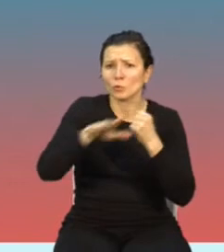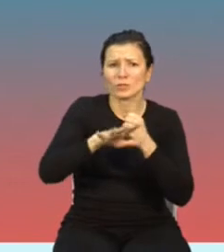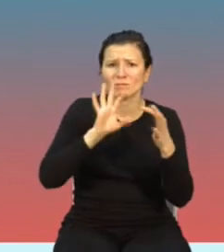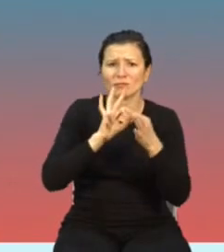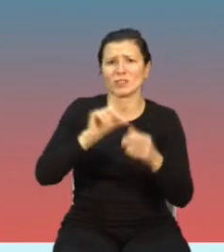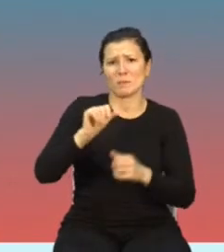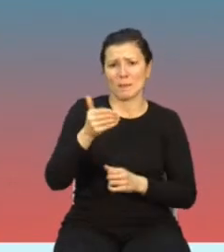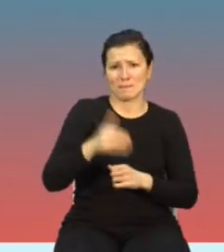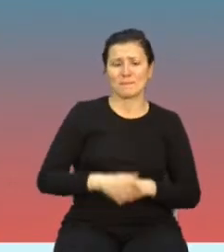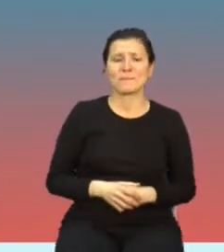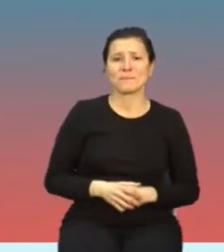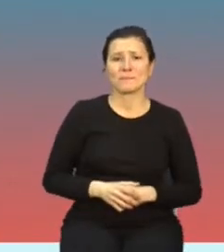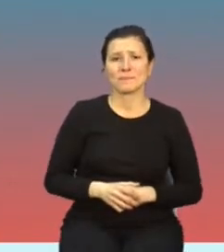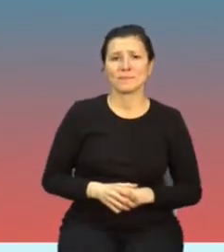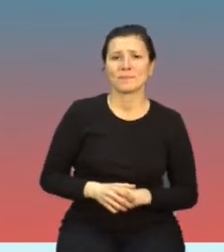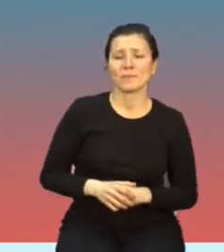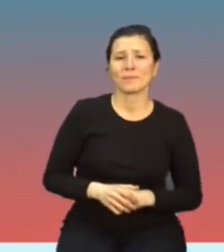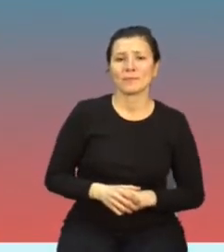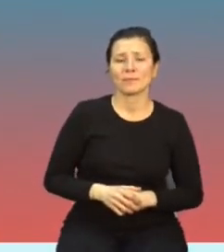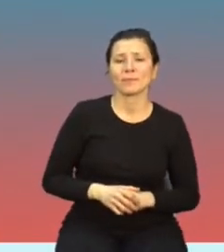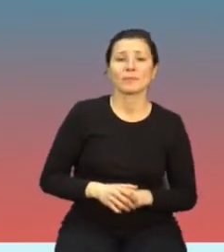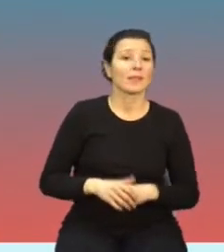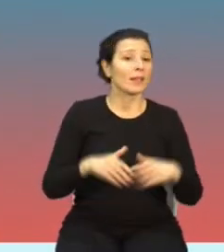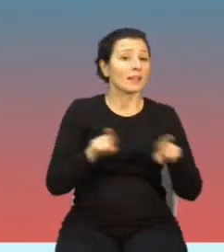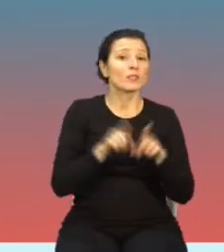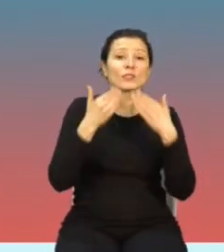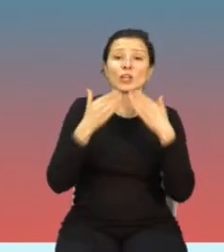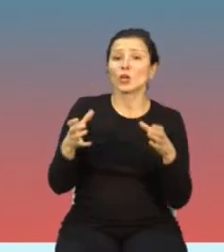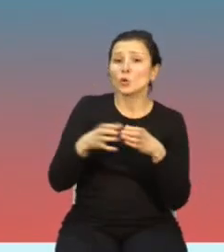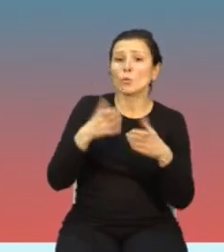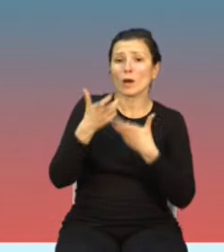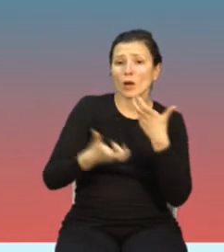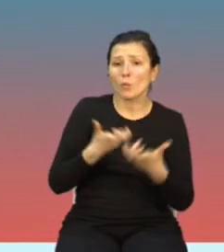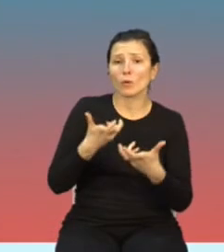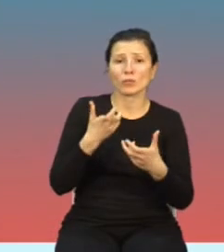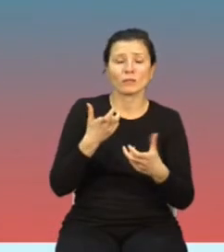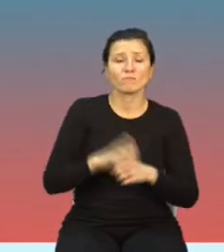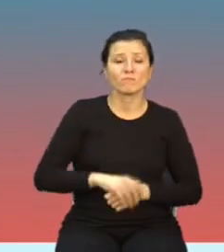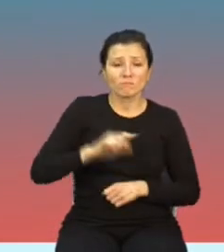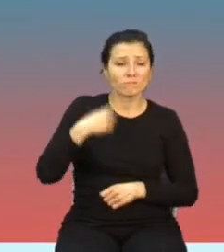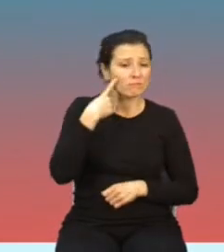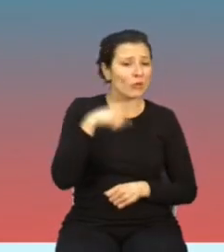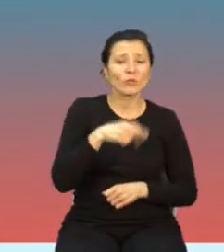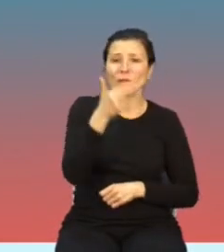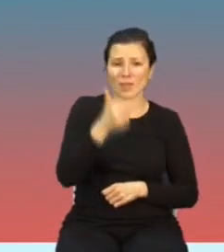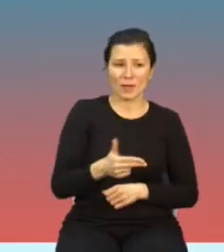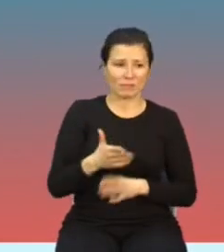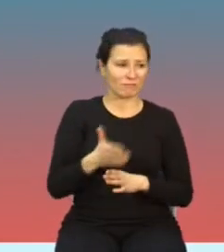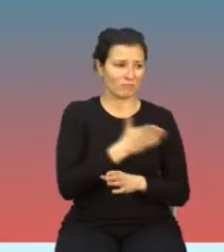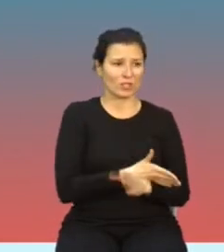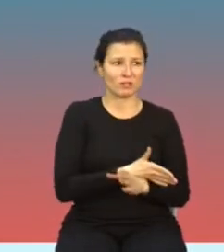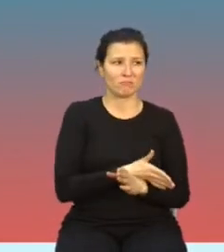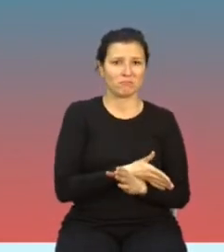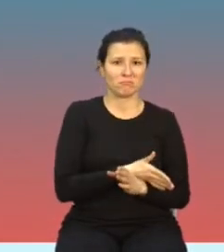PEM. I też dzięki tej grupie roboczej zwracamy uwagę na tematy, które wcześniej